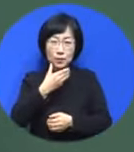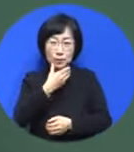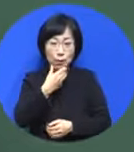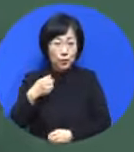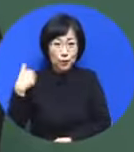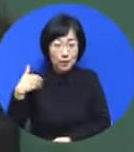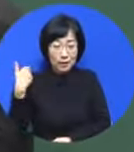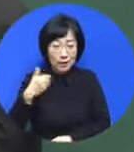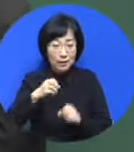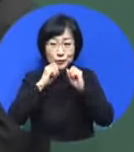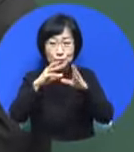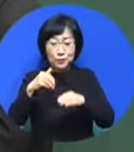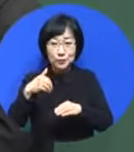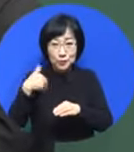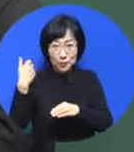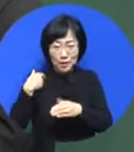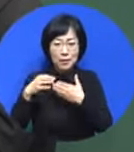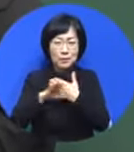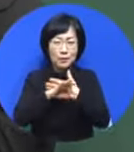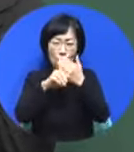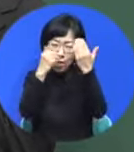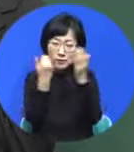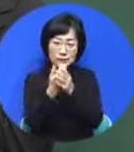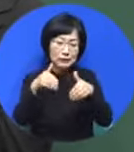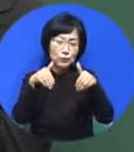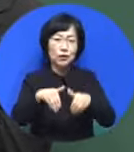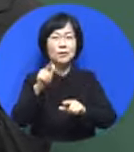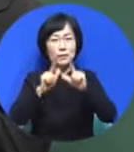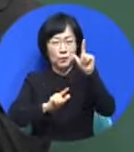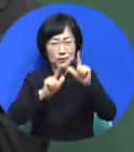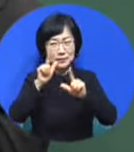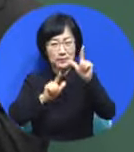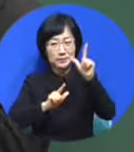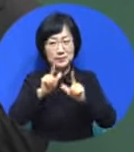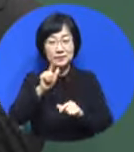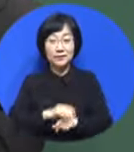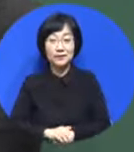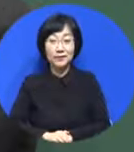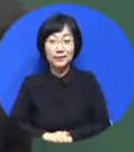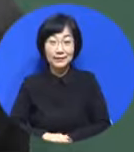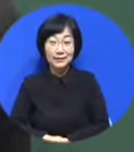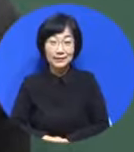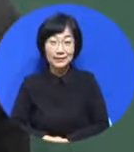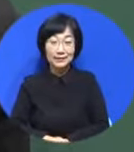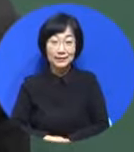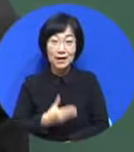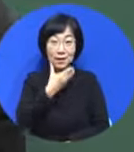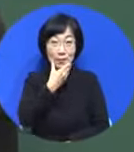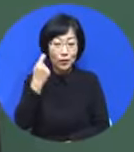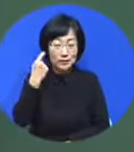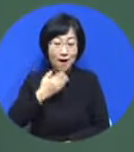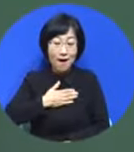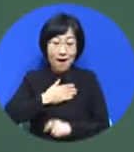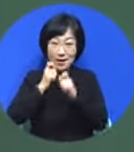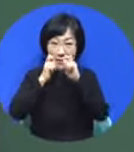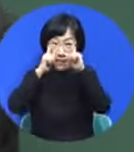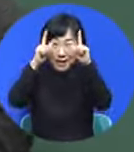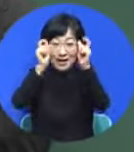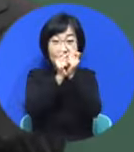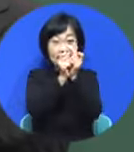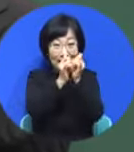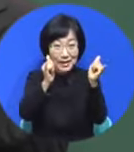gospel, people who don't understand this gospel or evangelism and mission, all of them are living as slaves. 복음 깨달은 자는